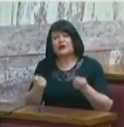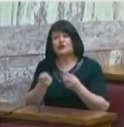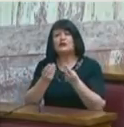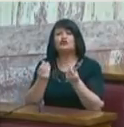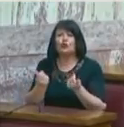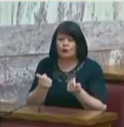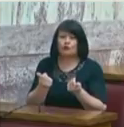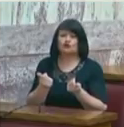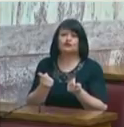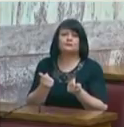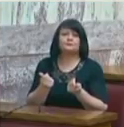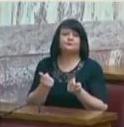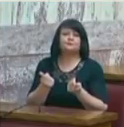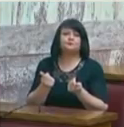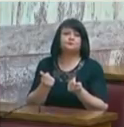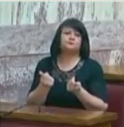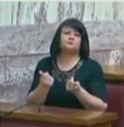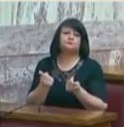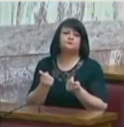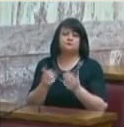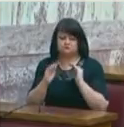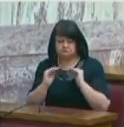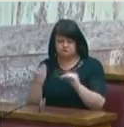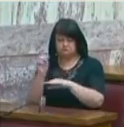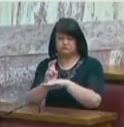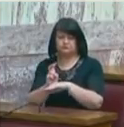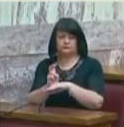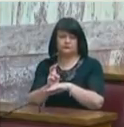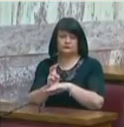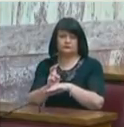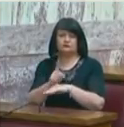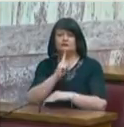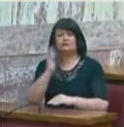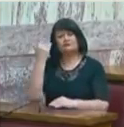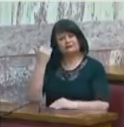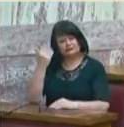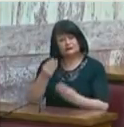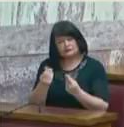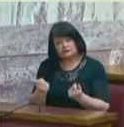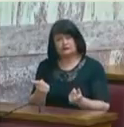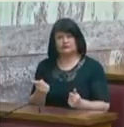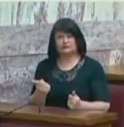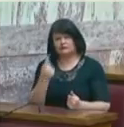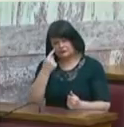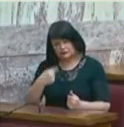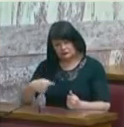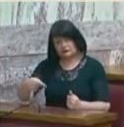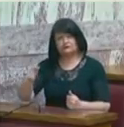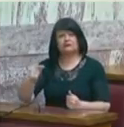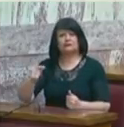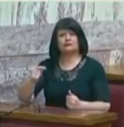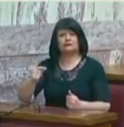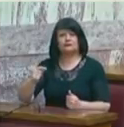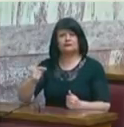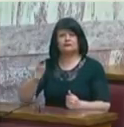ζητάτε πιστοληπτική γραμμή έναντι της προοπτικής καθαρής εξόδου και της προοπτικής αυτοδύναμης πρόσβασης